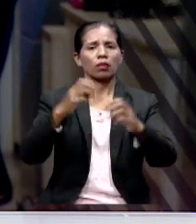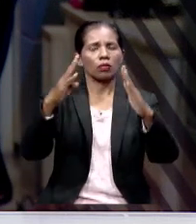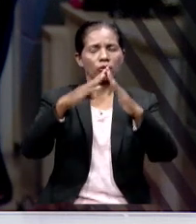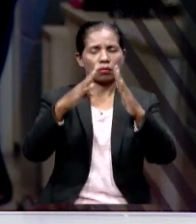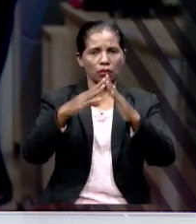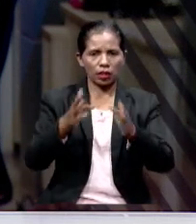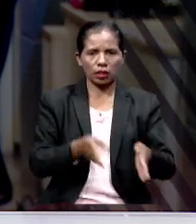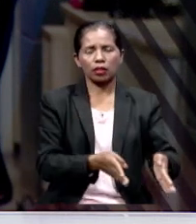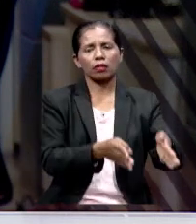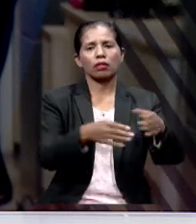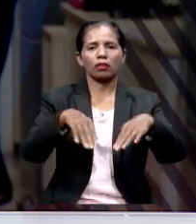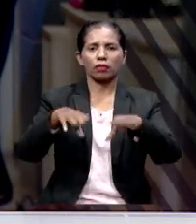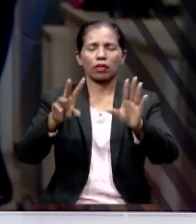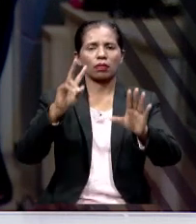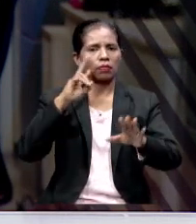o di fan modo.